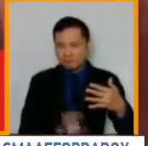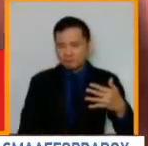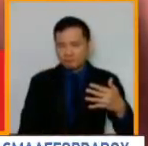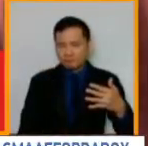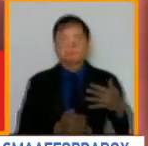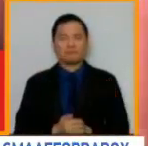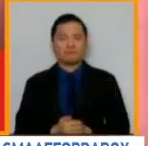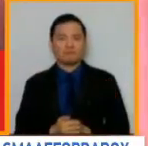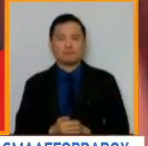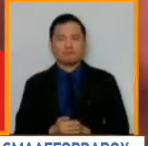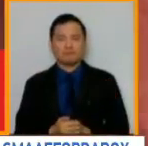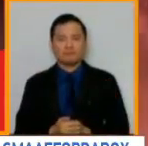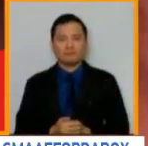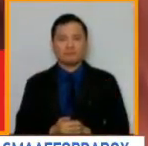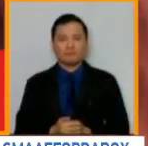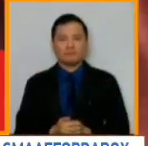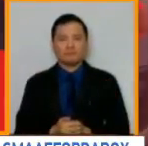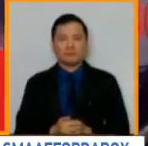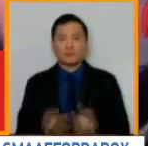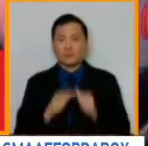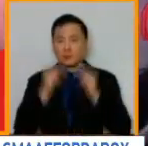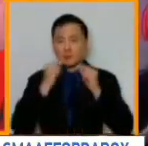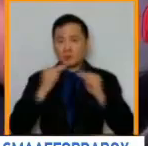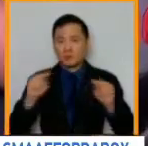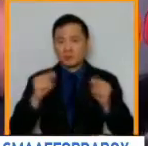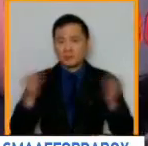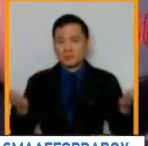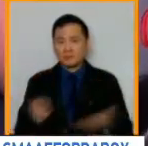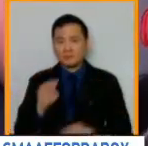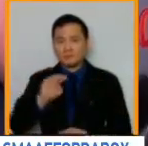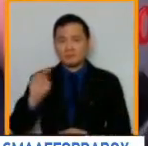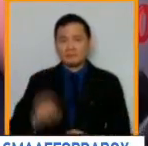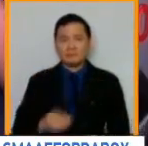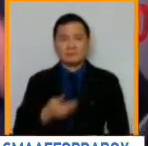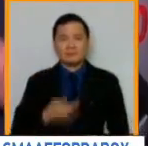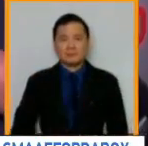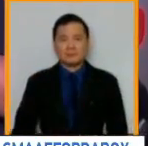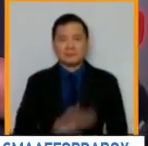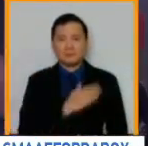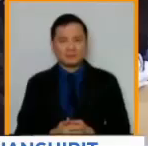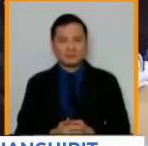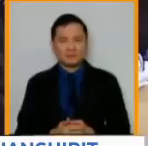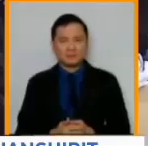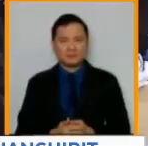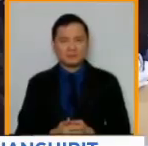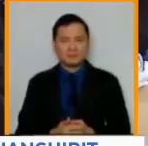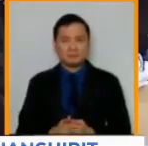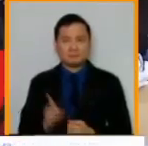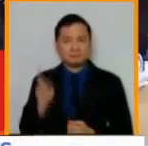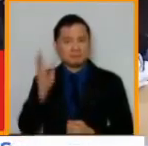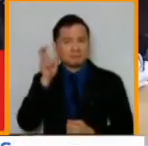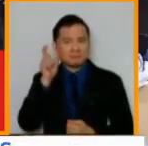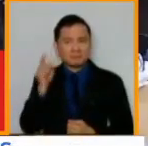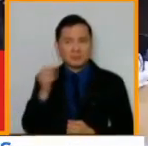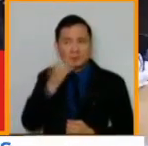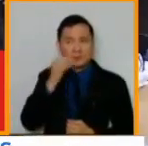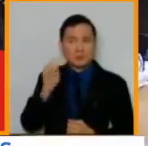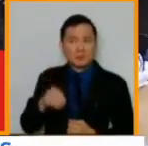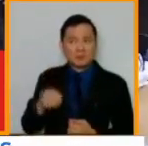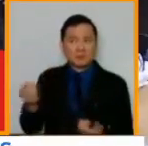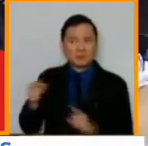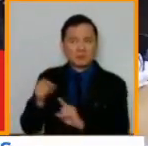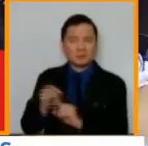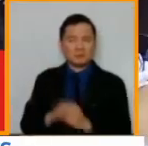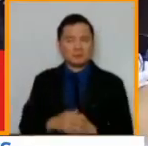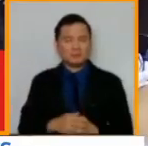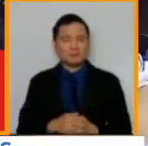11332. Yan ang unang balita sa Maynila, Darlene Kai. Buong puso para sa Pilipino. Masdan ang lalaking ito na nakasuot ng face